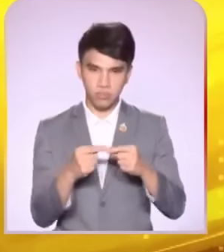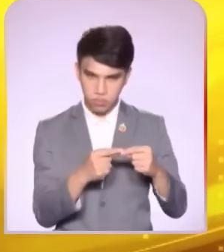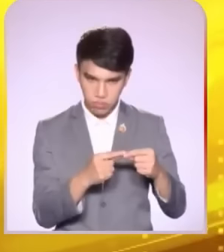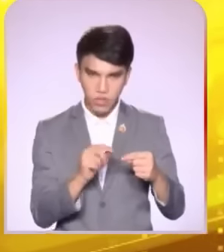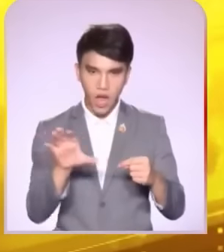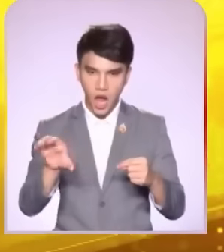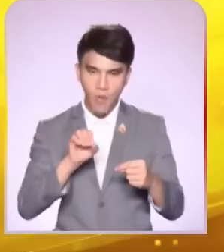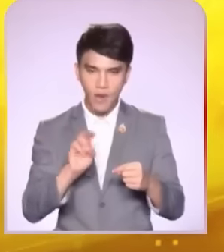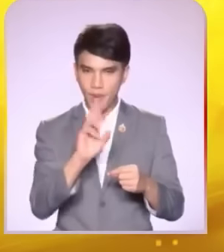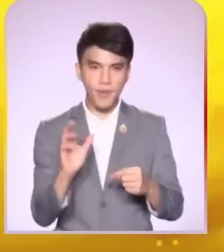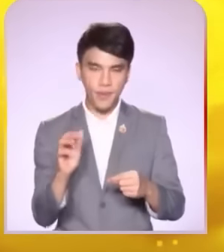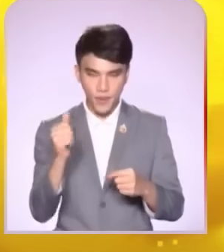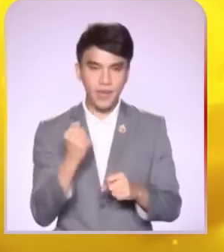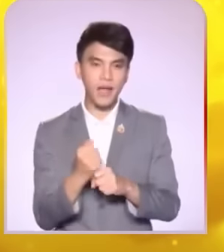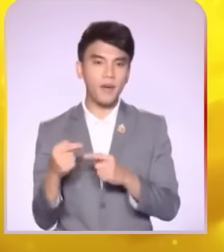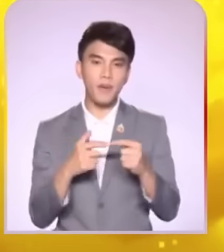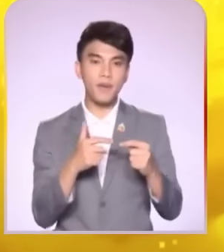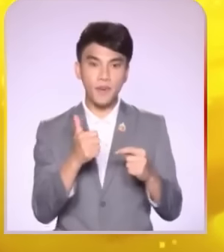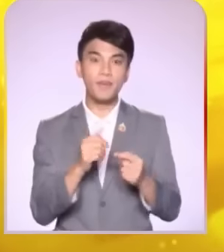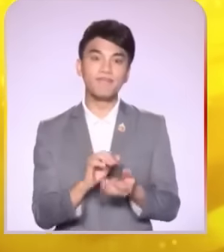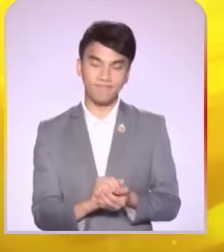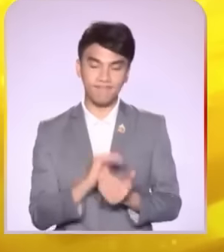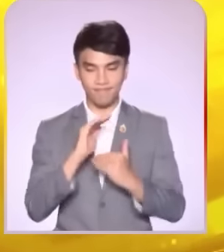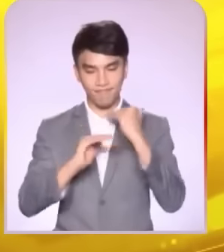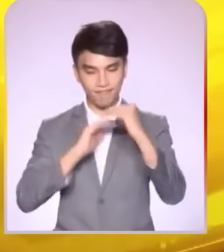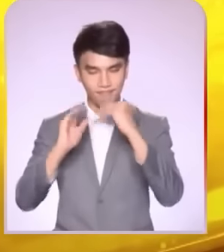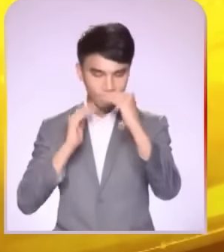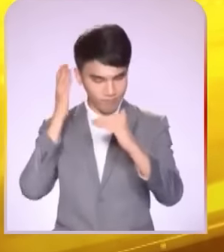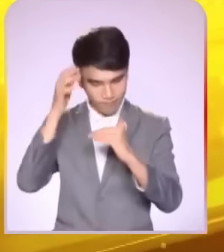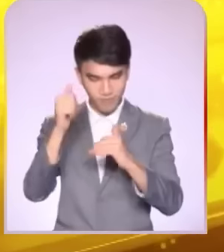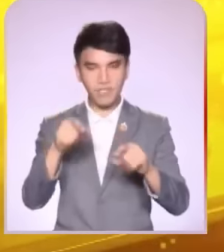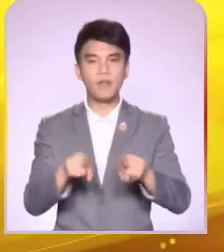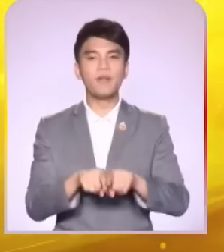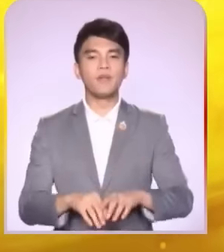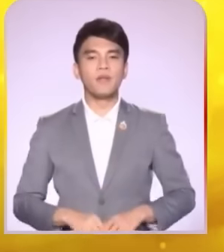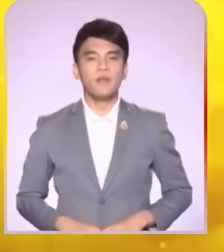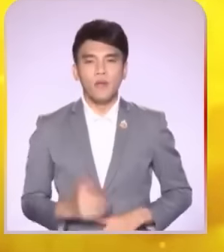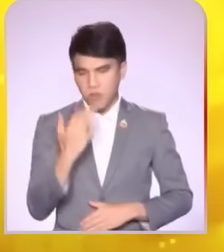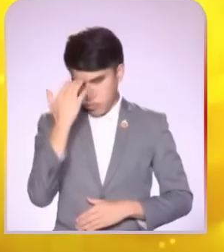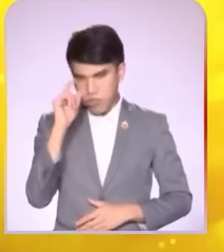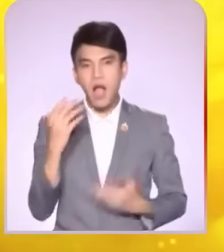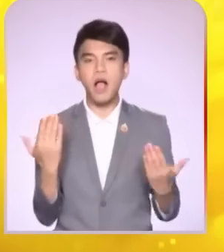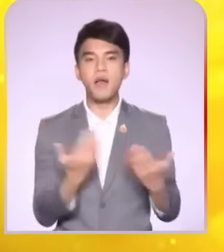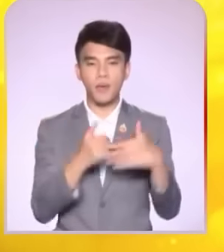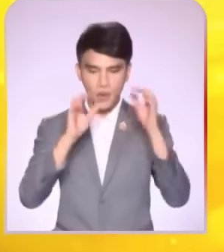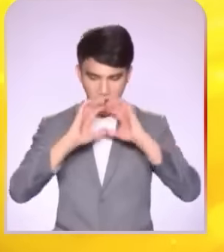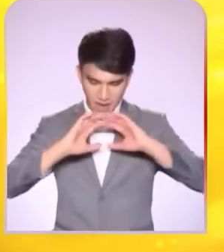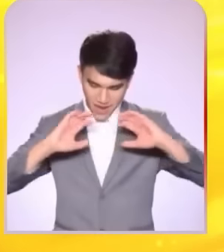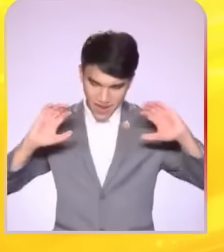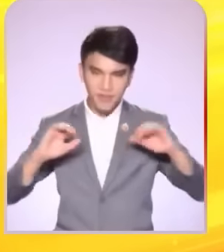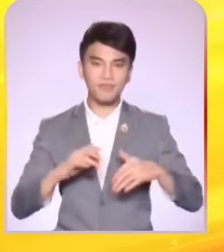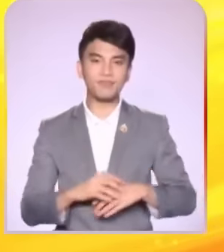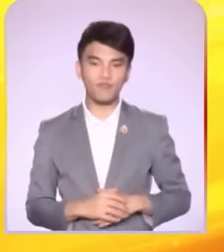จะหยิบกลับมาใช้อีก บางอย่างสานต่อได้บางอย่างก็เอาไปพัฒนาต่อได้เหมือนกัน ก็โดยปกติทั่วไปเวลาเปลี่ยนยุคเปลี่ยนรัฐบาลที่